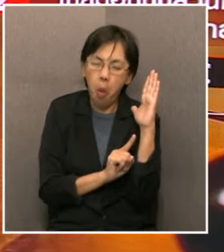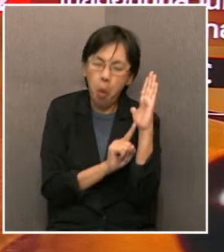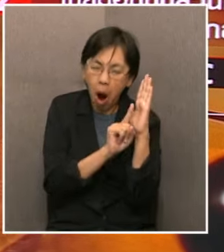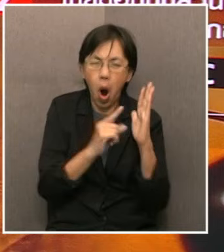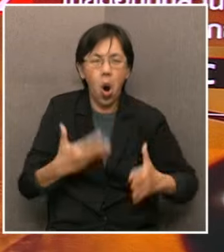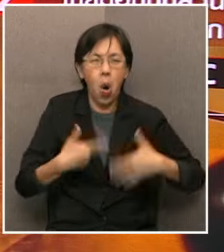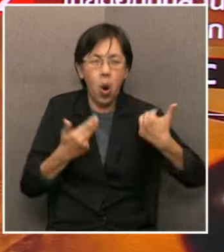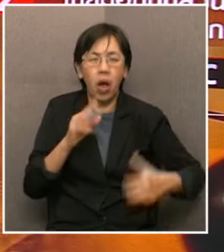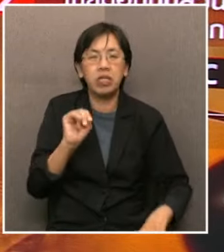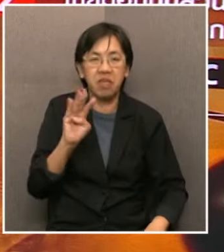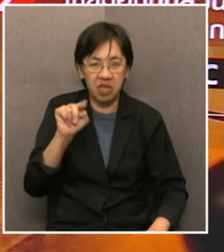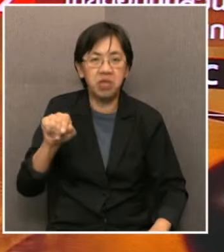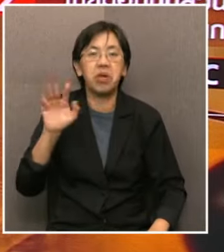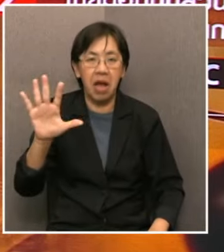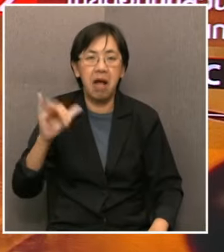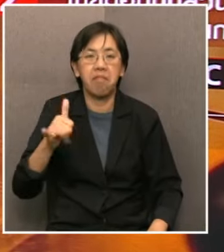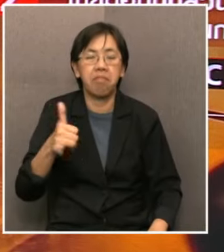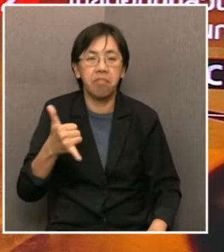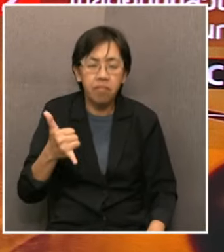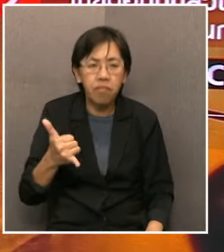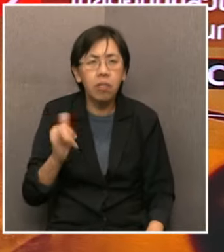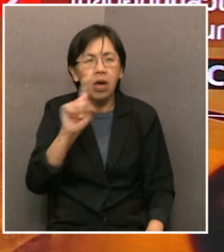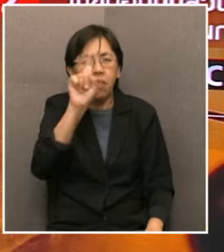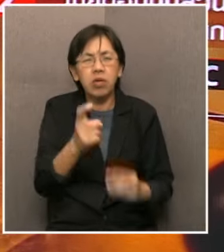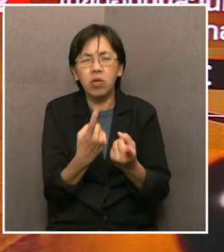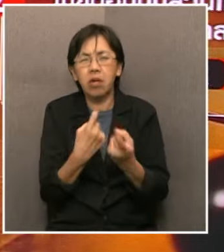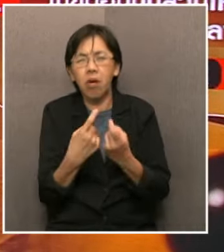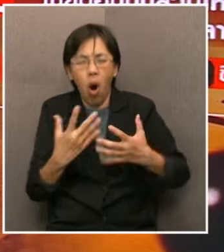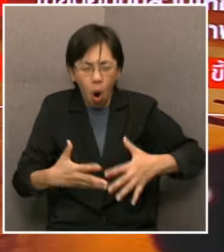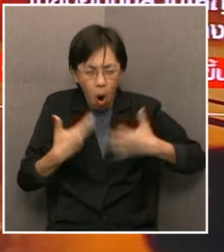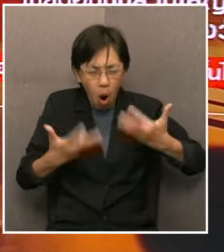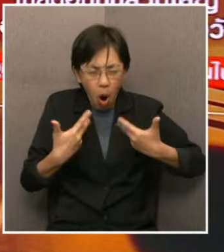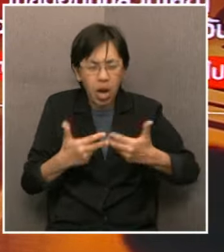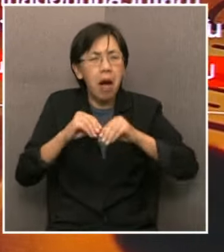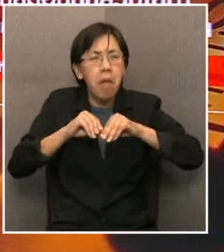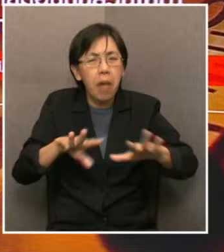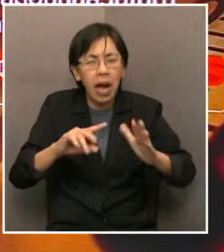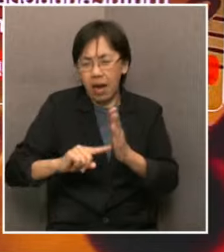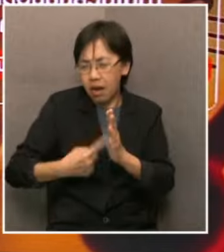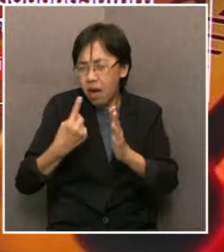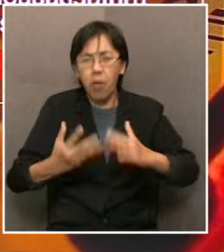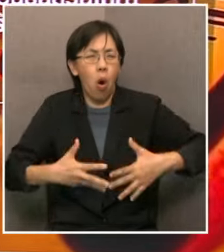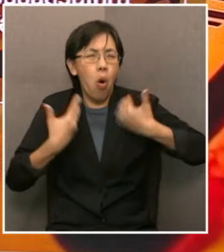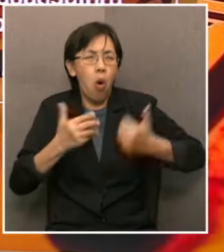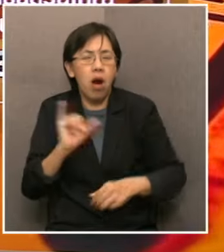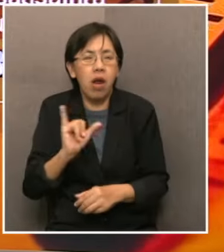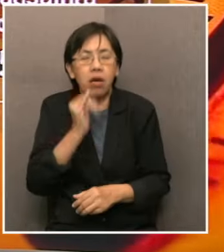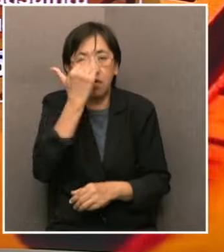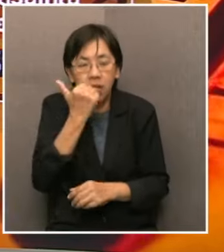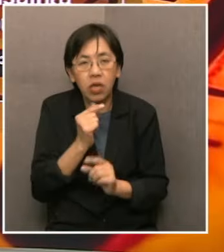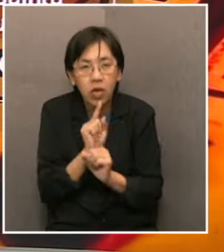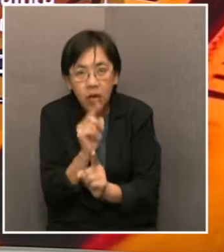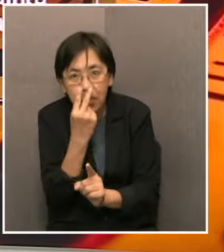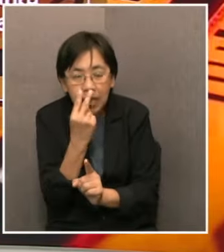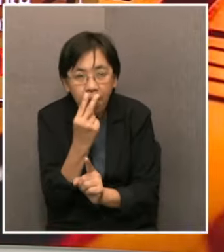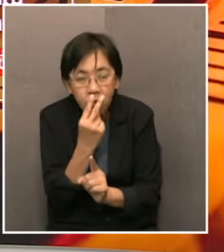องศาเซลเซีสได้เลยและสำรบขอคำถามทวาร้อนขนาดนี้ทำไมยไมประกาศแบใหเข้าสู่หนาร้เื่จากวเขาตองติดตามป